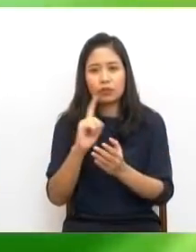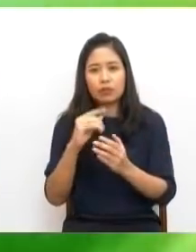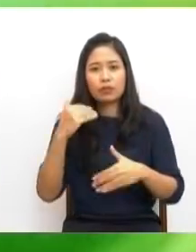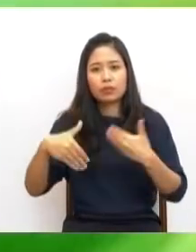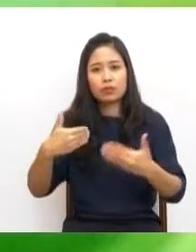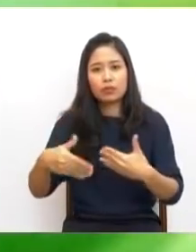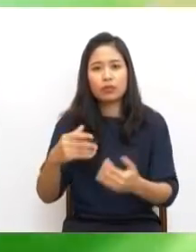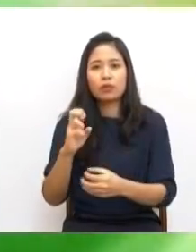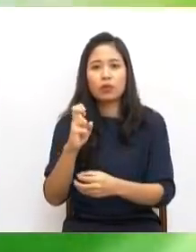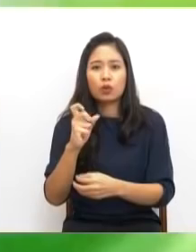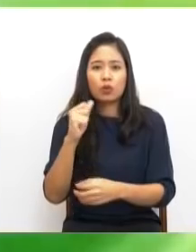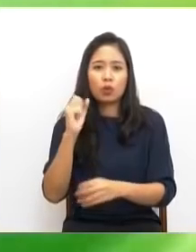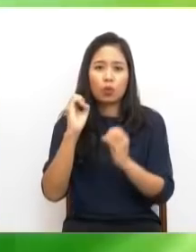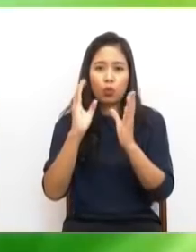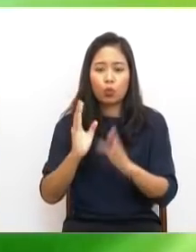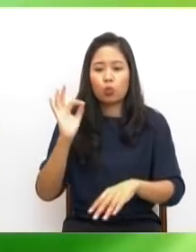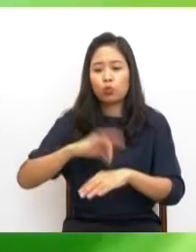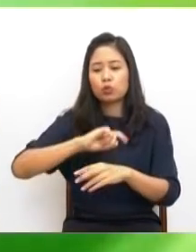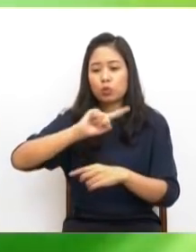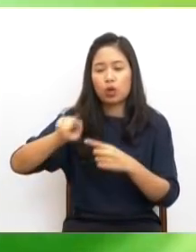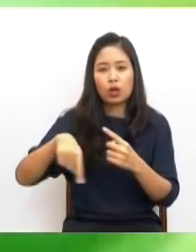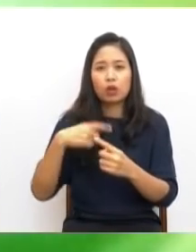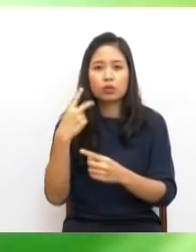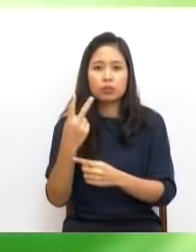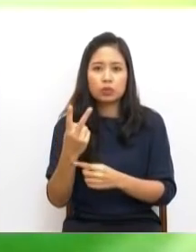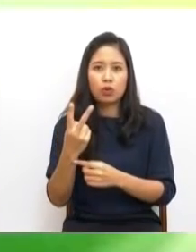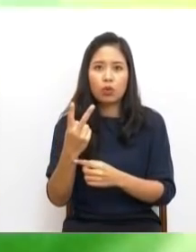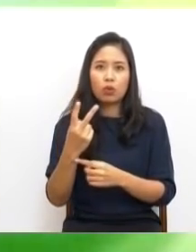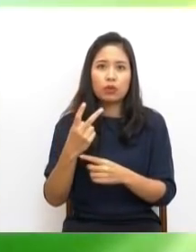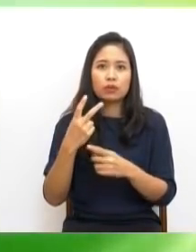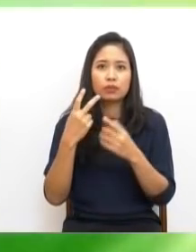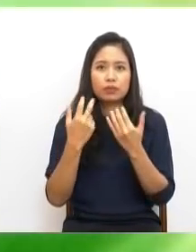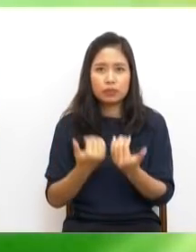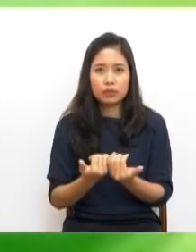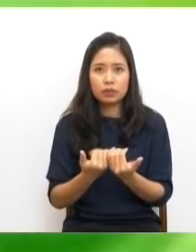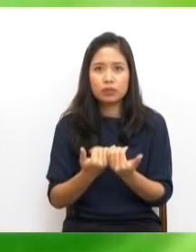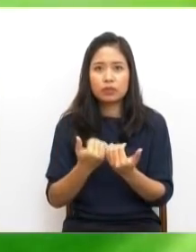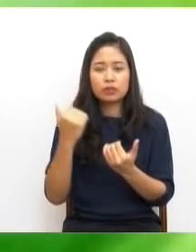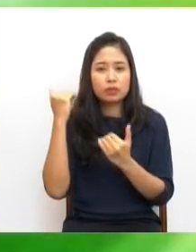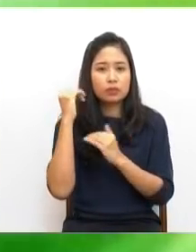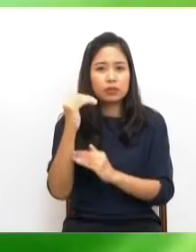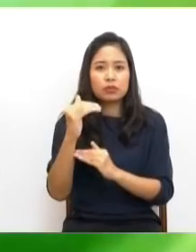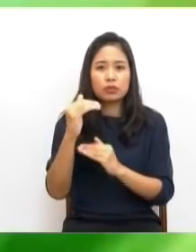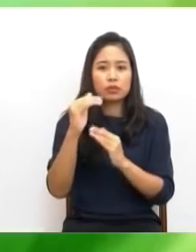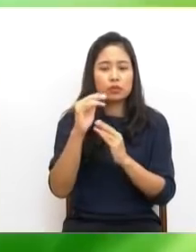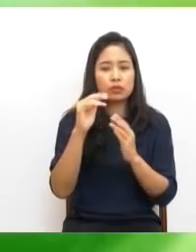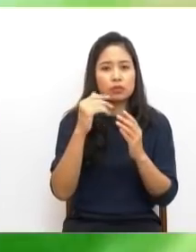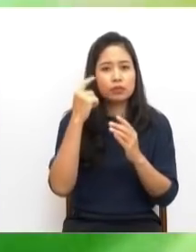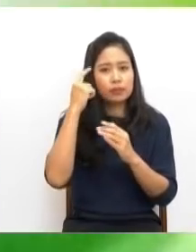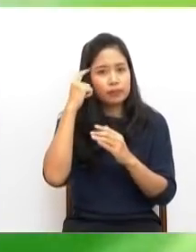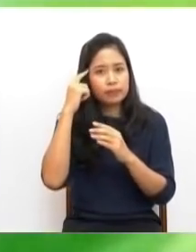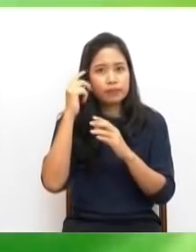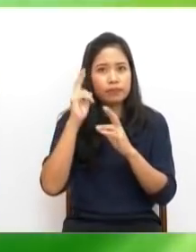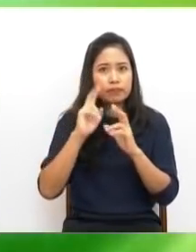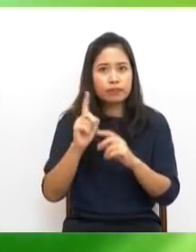ขันครูผู้ช่วยในรอบที่2ซึ่งในปฏิทินนี้ตอนนี้ยังไม่ได้กำหนดแต่มีแนวโน้มทิศทางว่าจะ